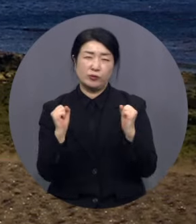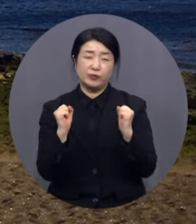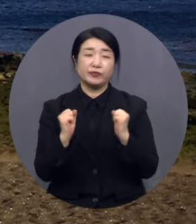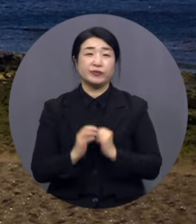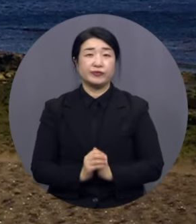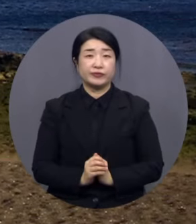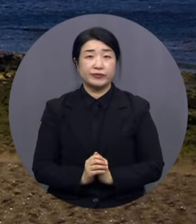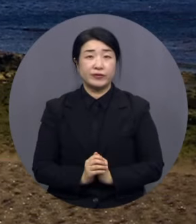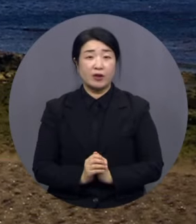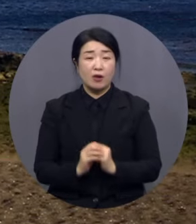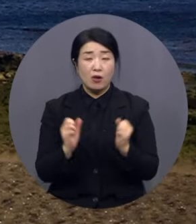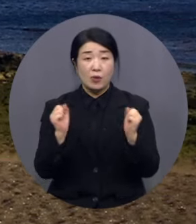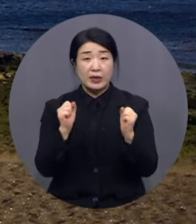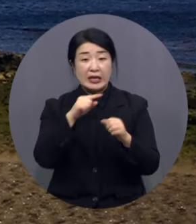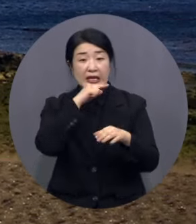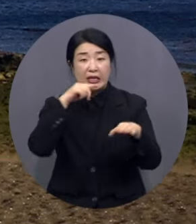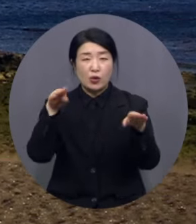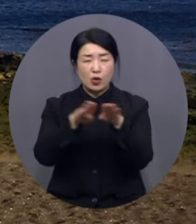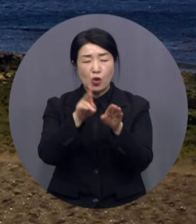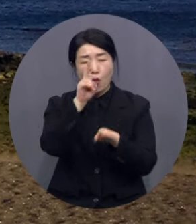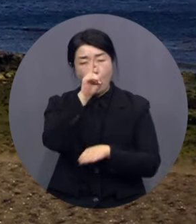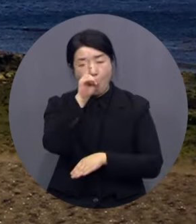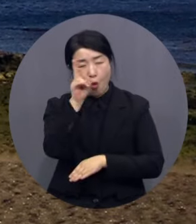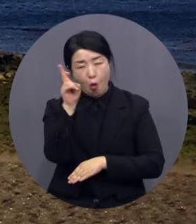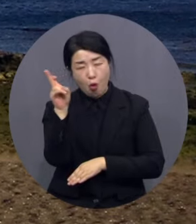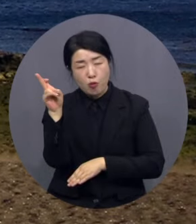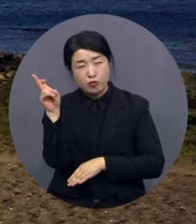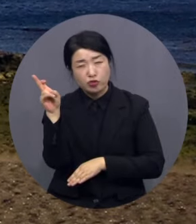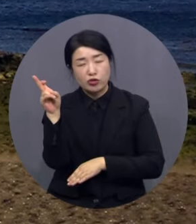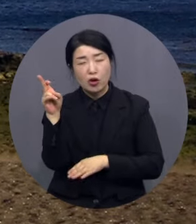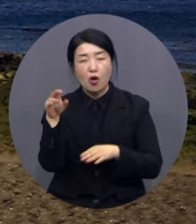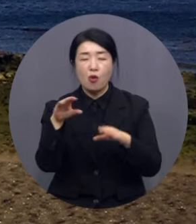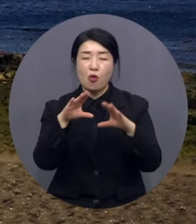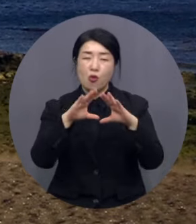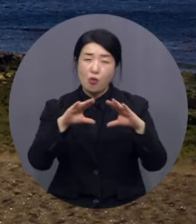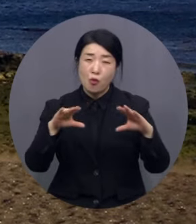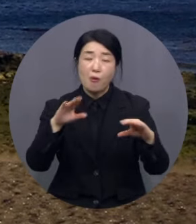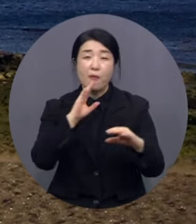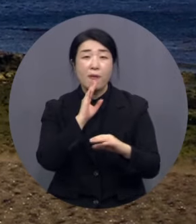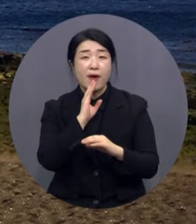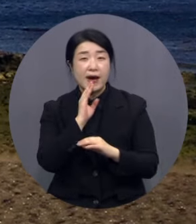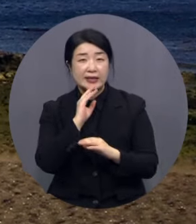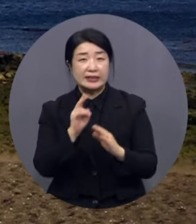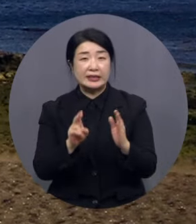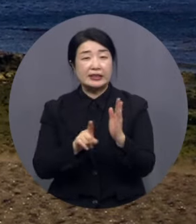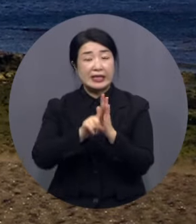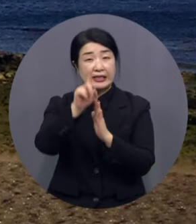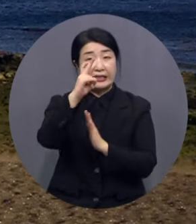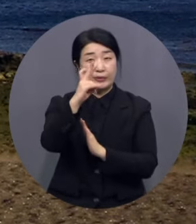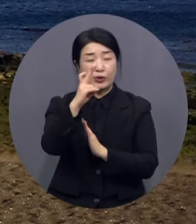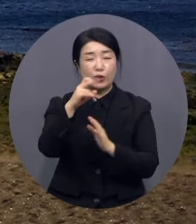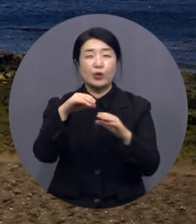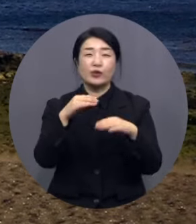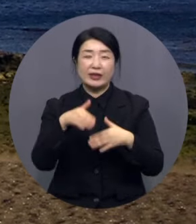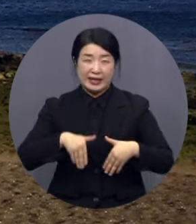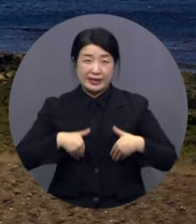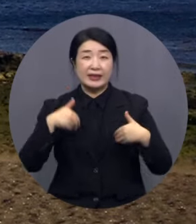춥겠습니다이 추위는 일요일 낮부터 차차 풀릴 텐데요 일요일에는 낮기온이 12도까지 오르면서